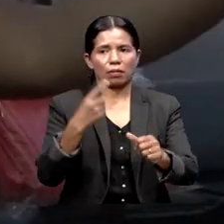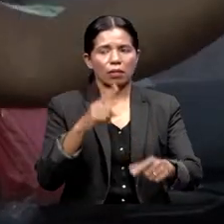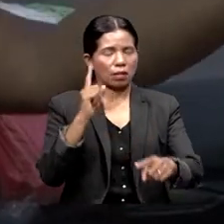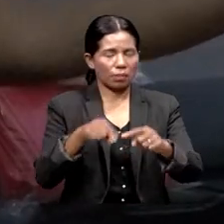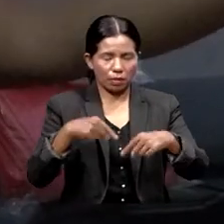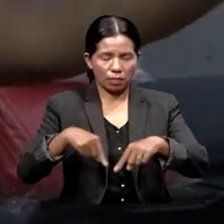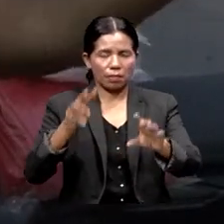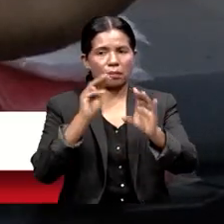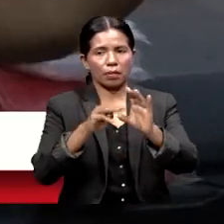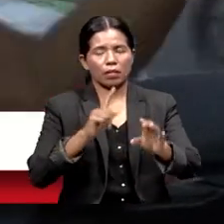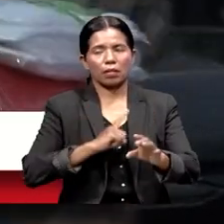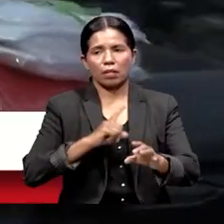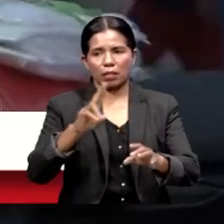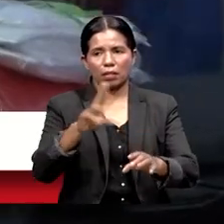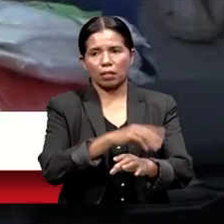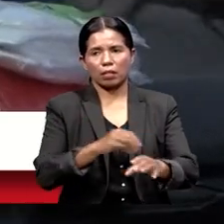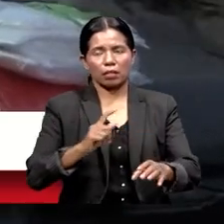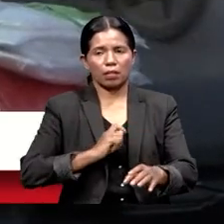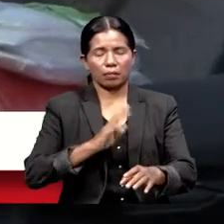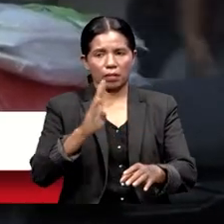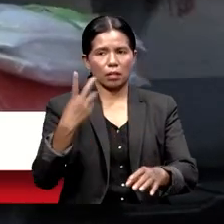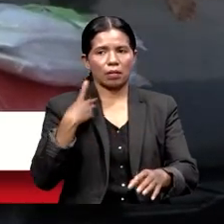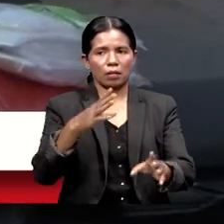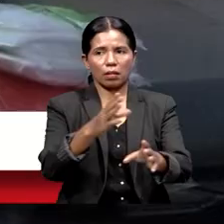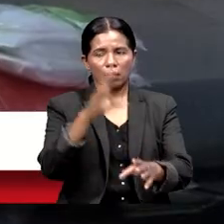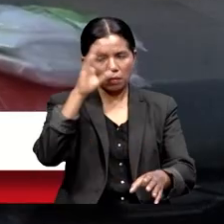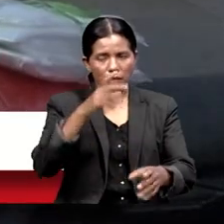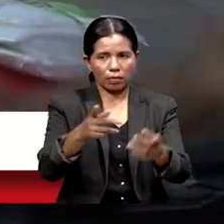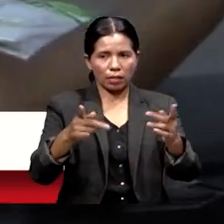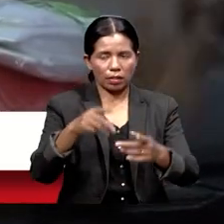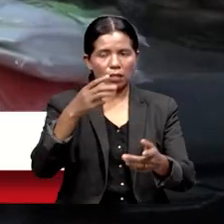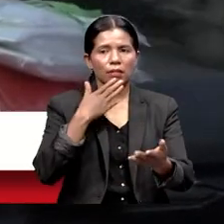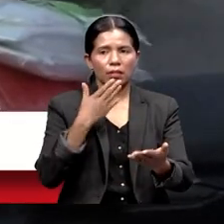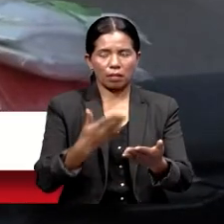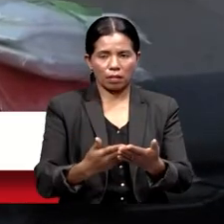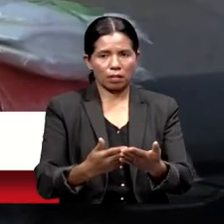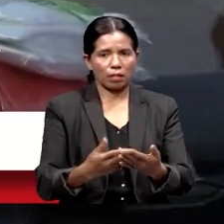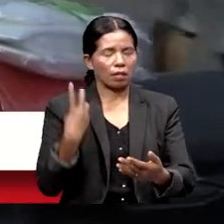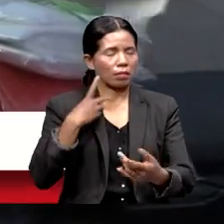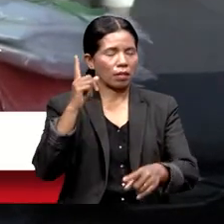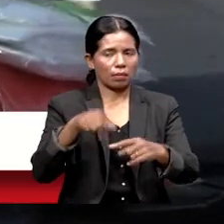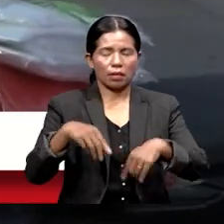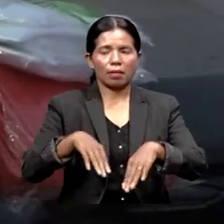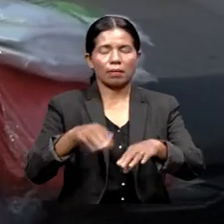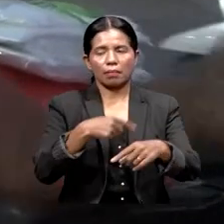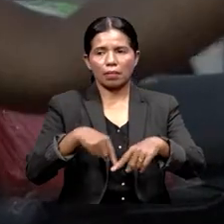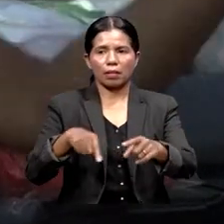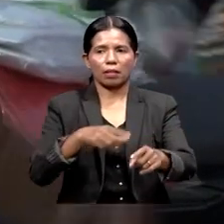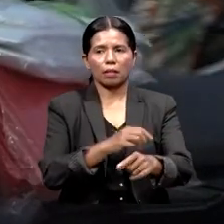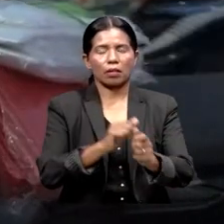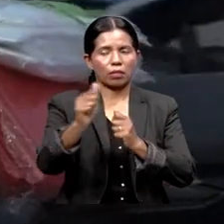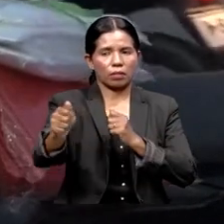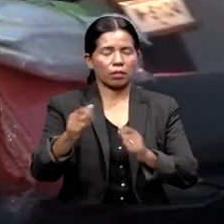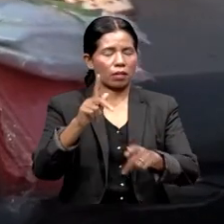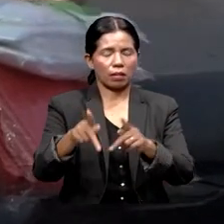baut manliwan tam fati klot baut tewis fati klot. Agar buka mi hene ne fatin dia kira fertawam. Ba manliwan am label ba. Tambah mi hele de dok bafan ne ba emel